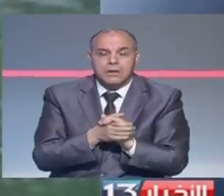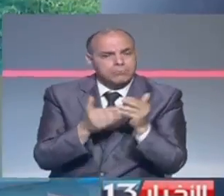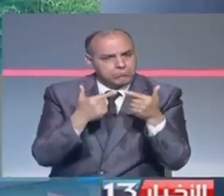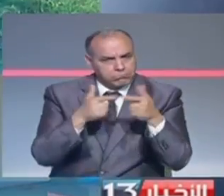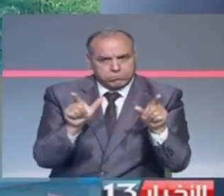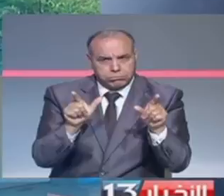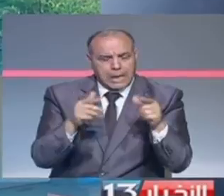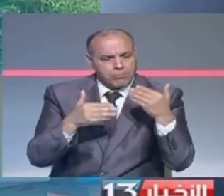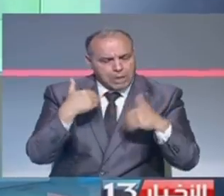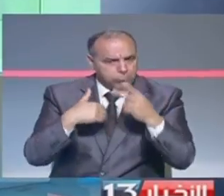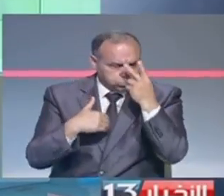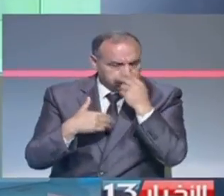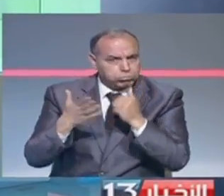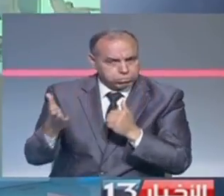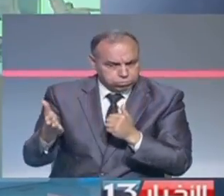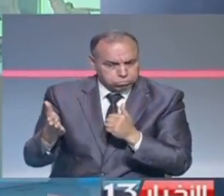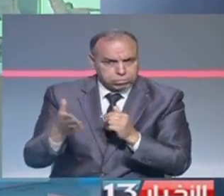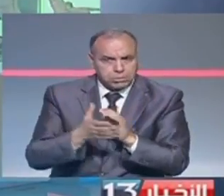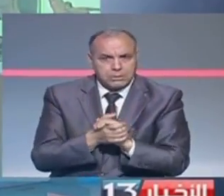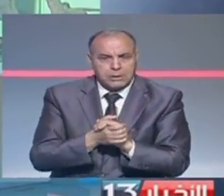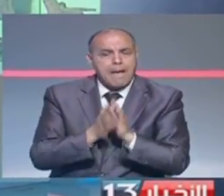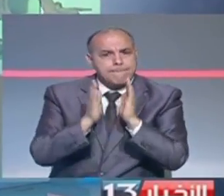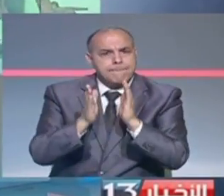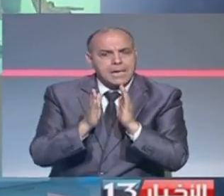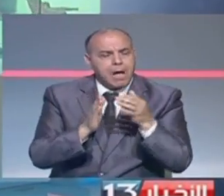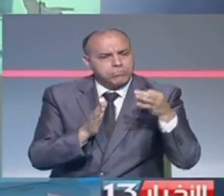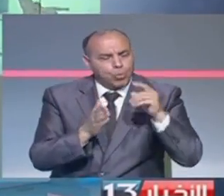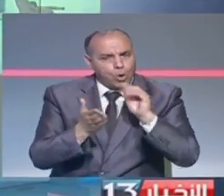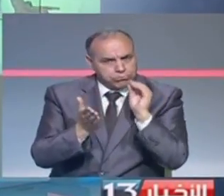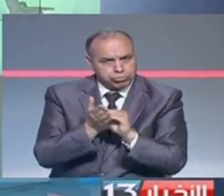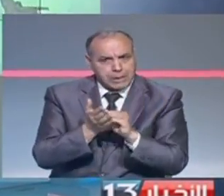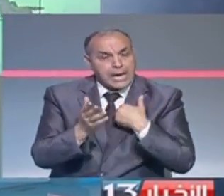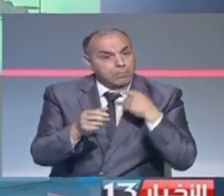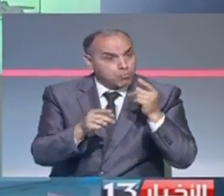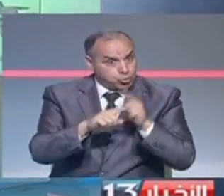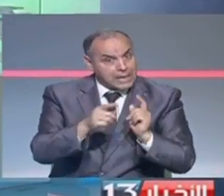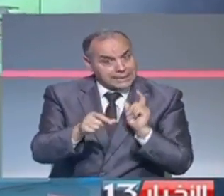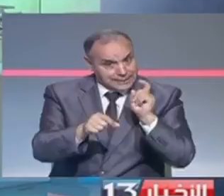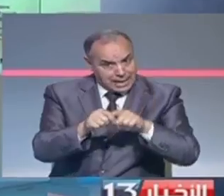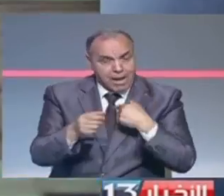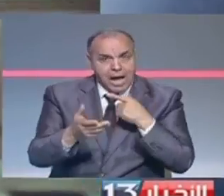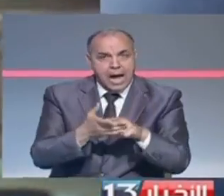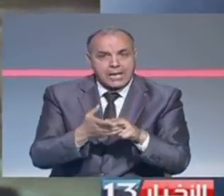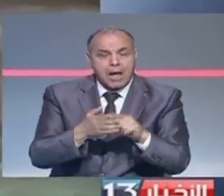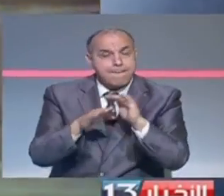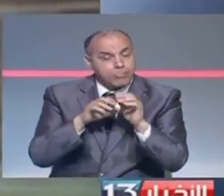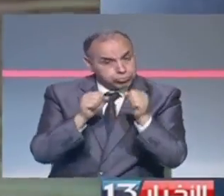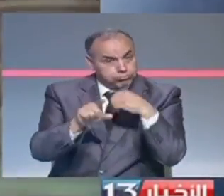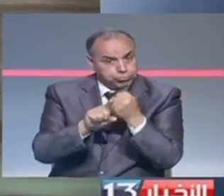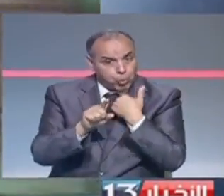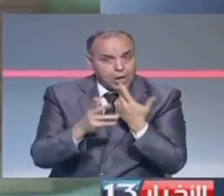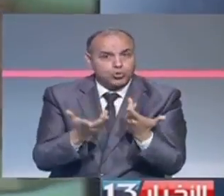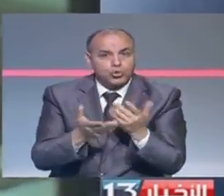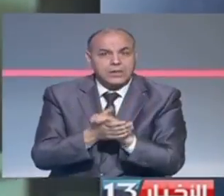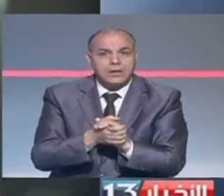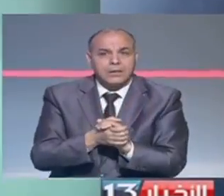الاعاقه الذين يعطون الى المكتبه اللي عليه ونحن ساهمنا في هذا المجهود الذي تقوم